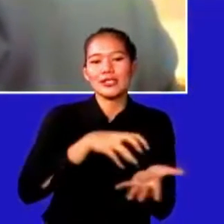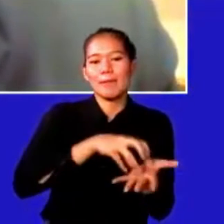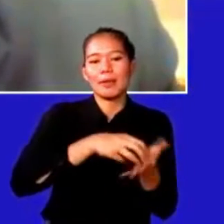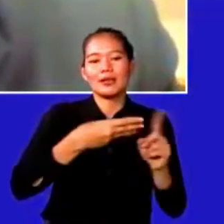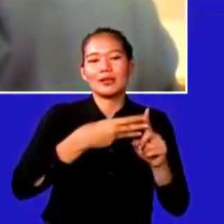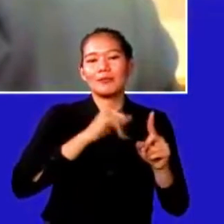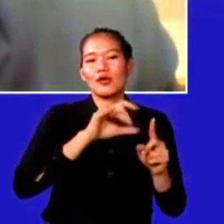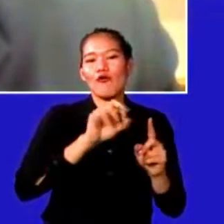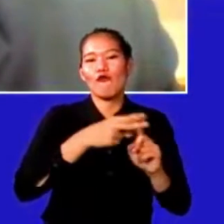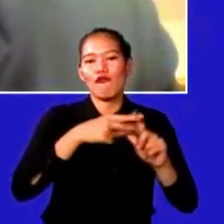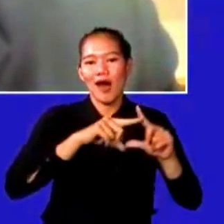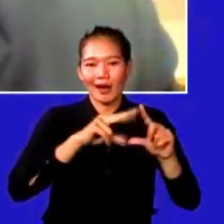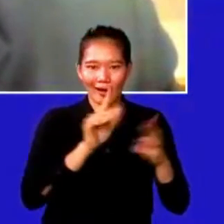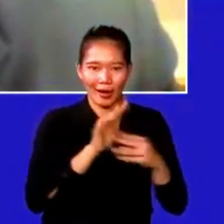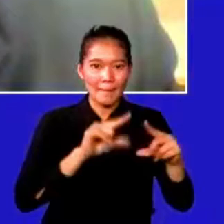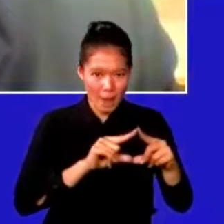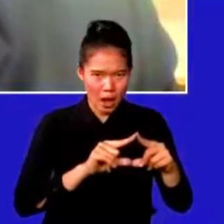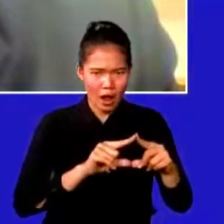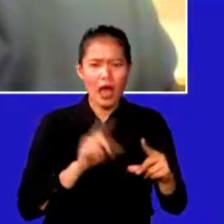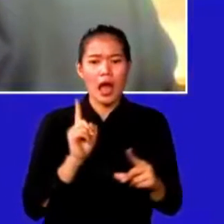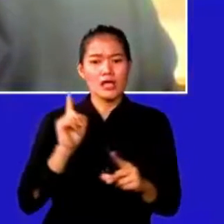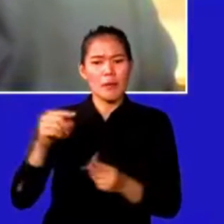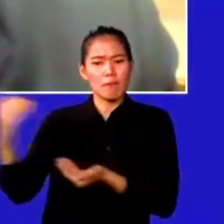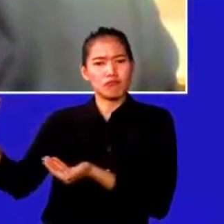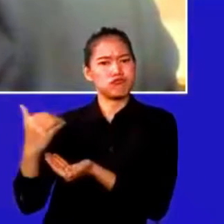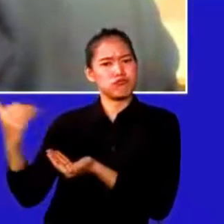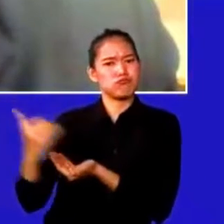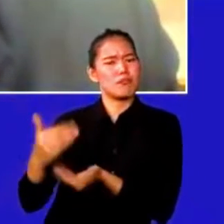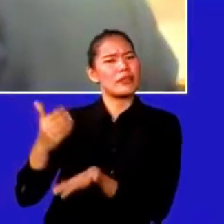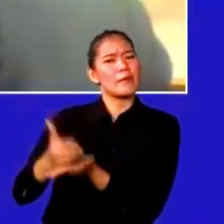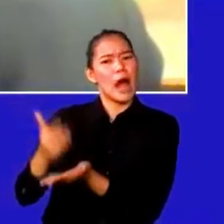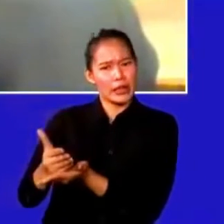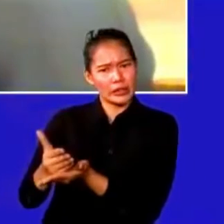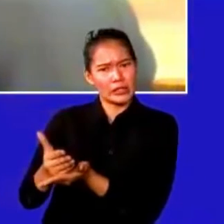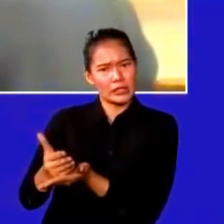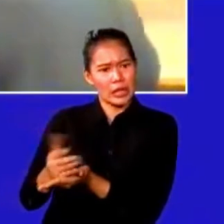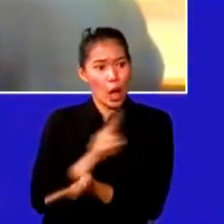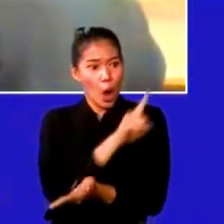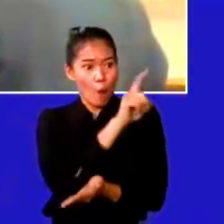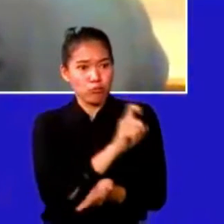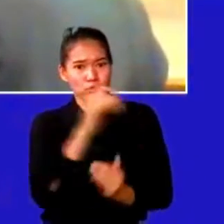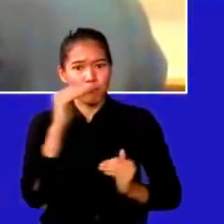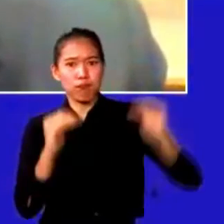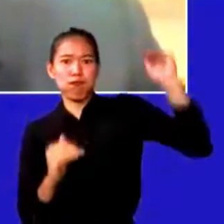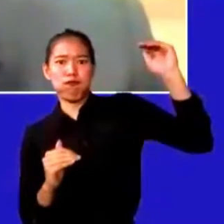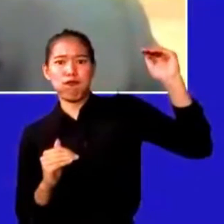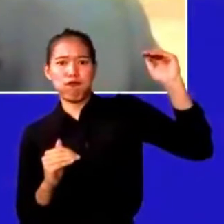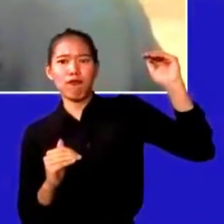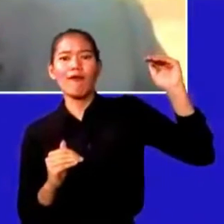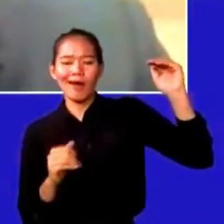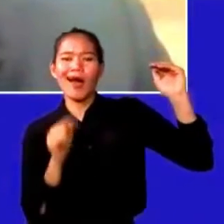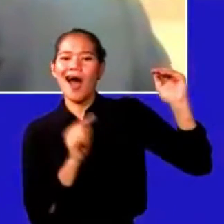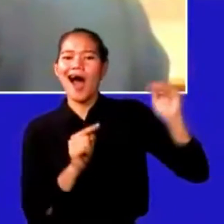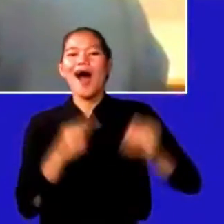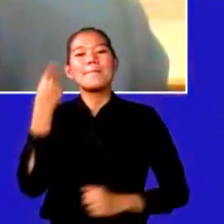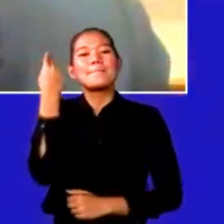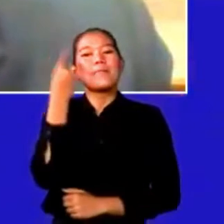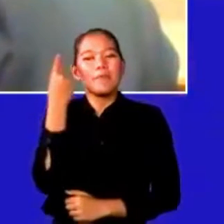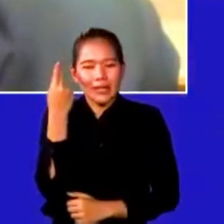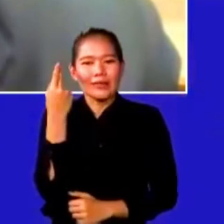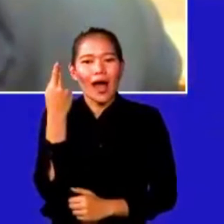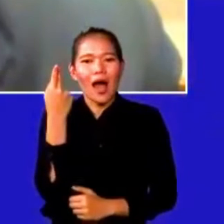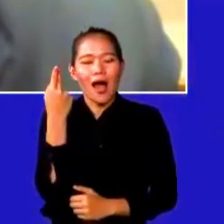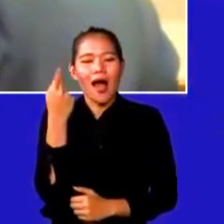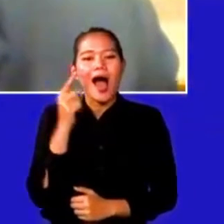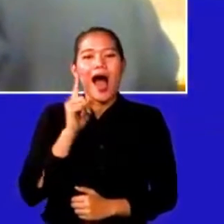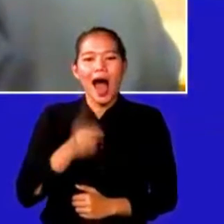karena memang ketersediaannya terbatas dan juga kebutuhan kita cukup tinggi maka pemerintah